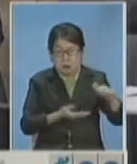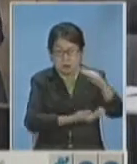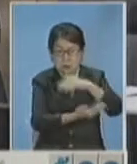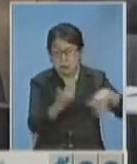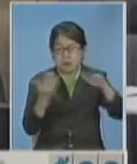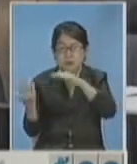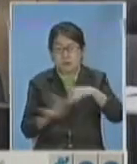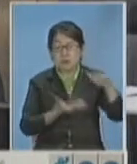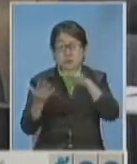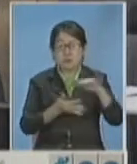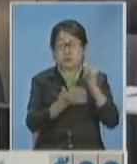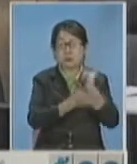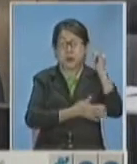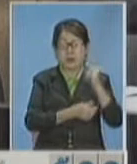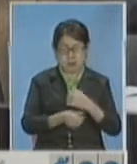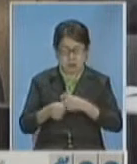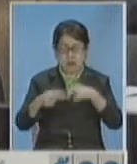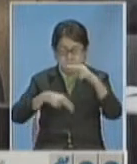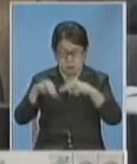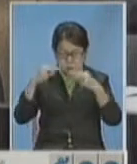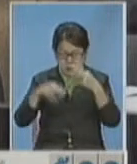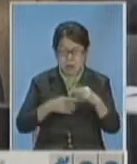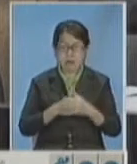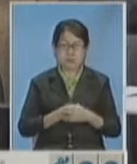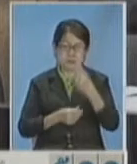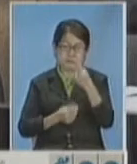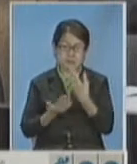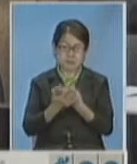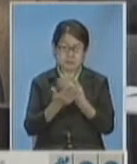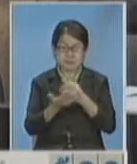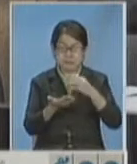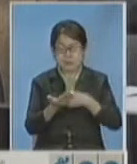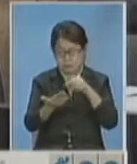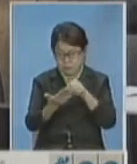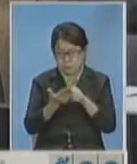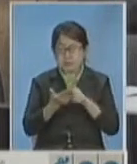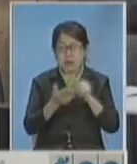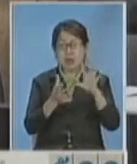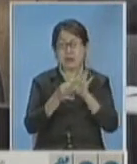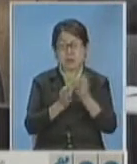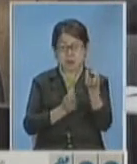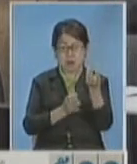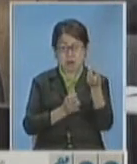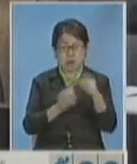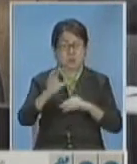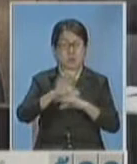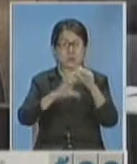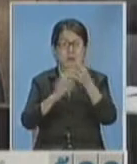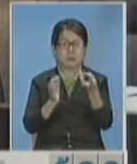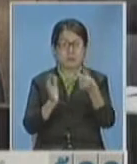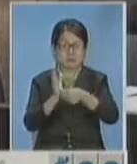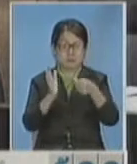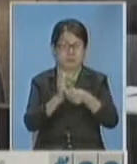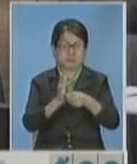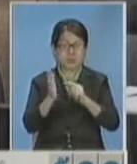แล้วก็ยังมีการตรวจสอบพบนะคะว่าในรายการงบประมาณที่ขอมาสำหรับข้าวในโครงการรับจำนำตั้ง